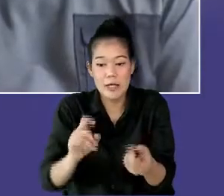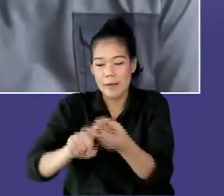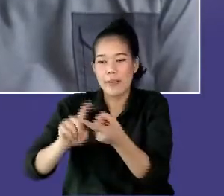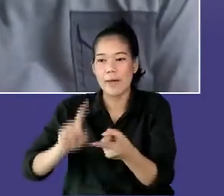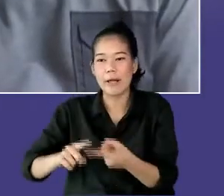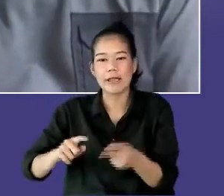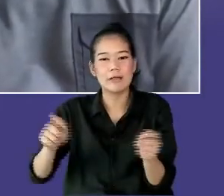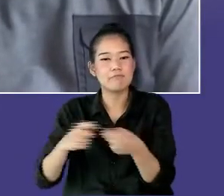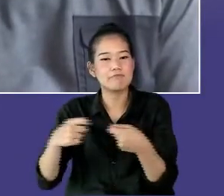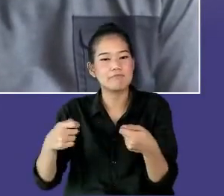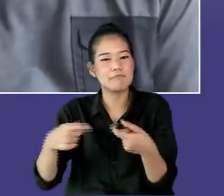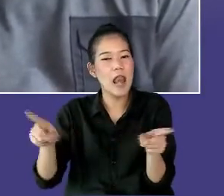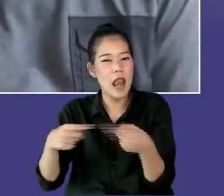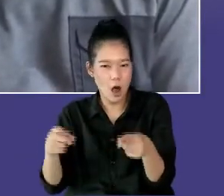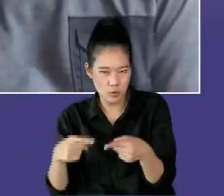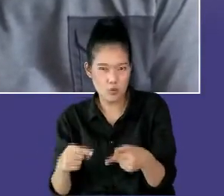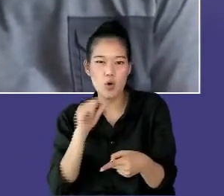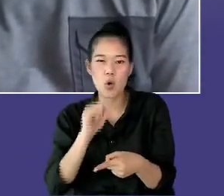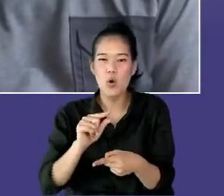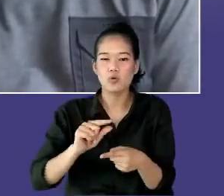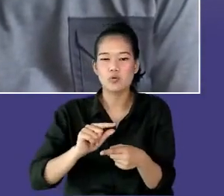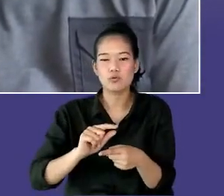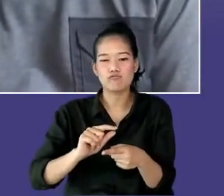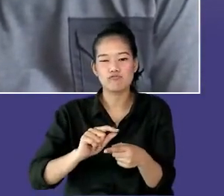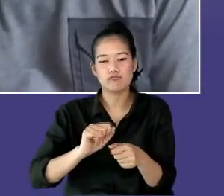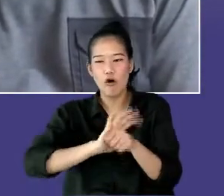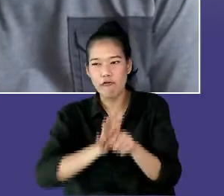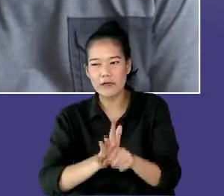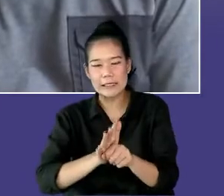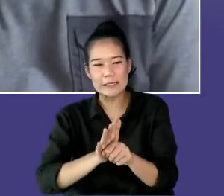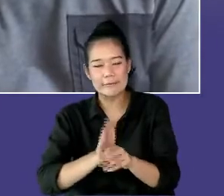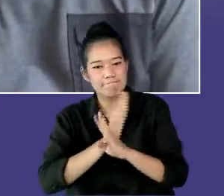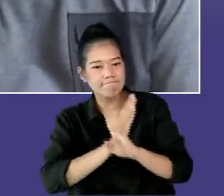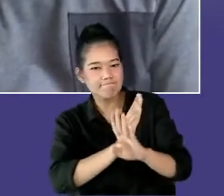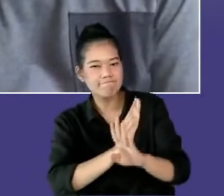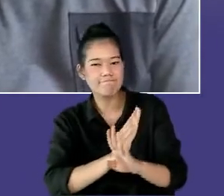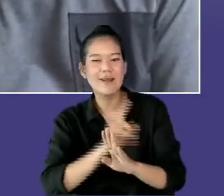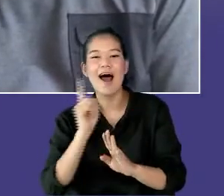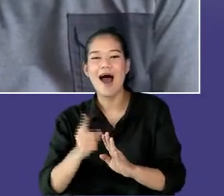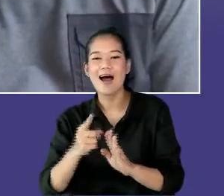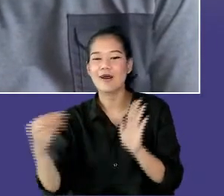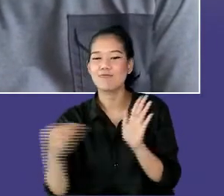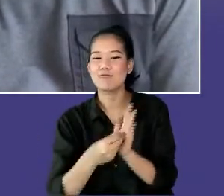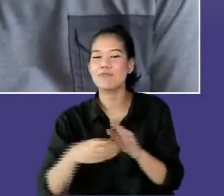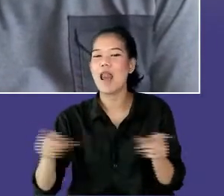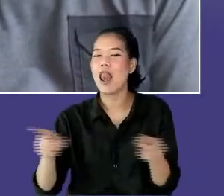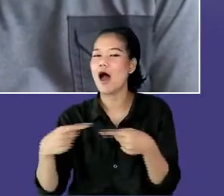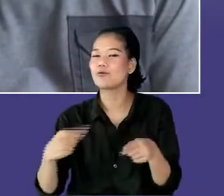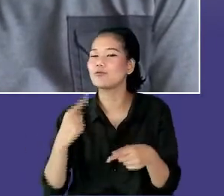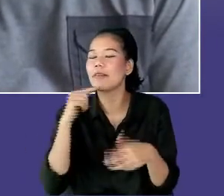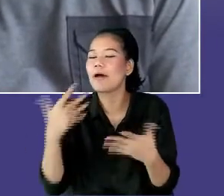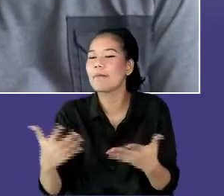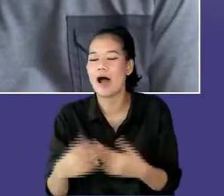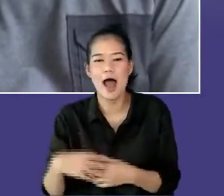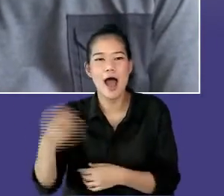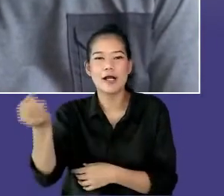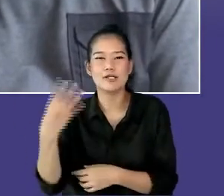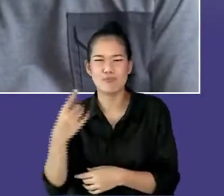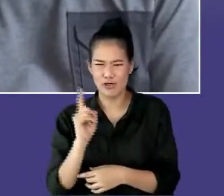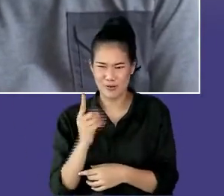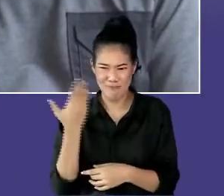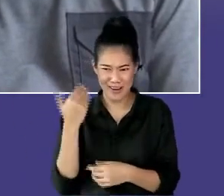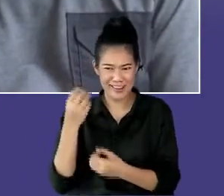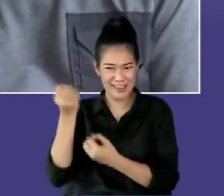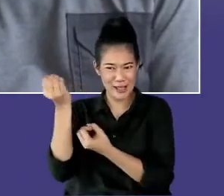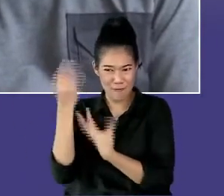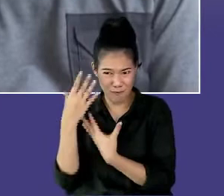musisi dalam penanganan COVID-19 ini yang tertuang dalam sebuah lagu. Kira-kira apa responnya ketika ditawari